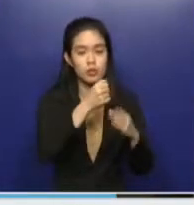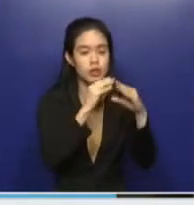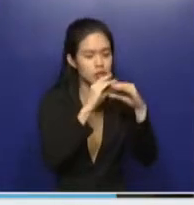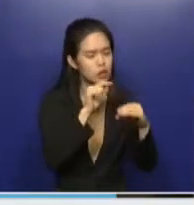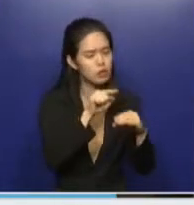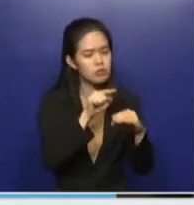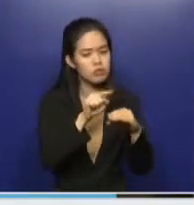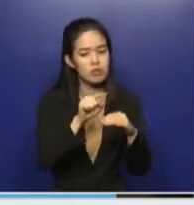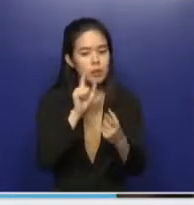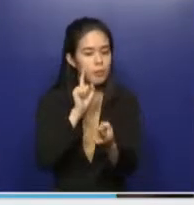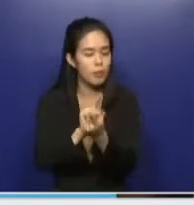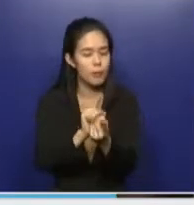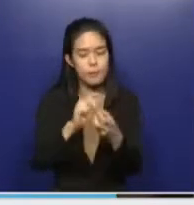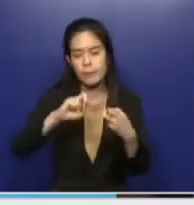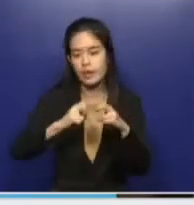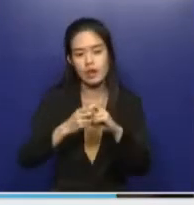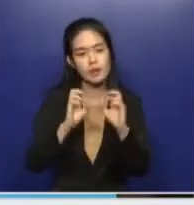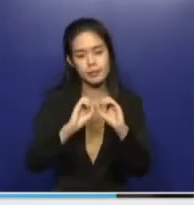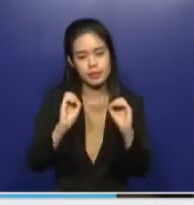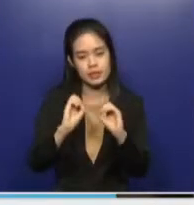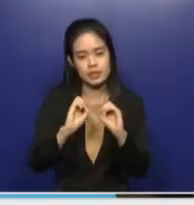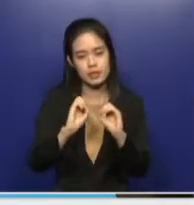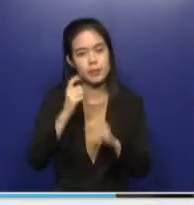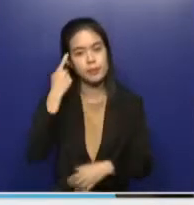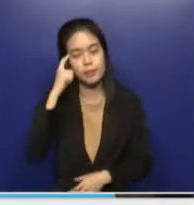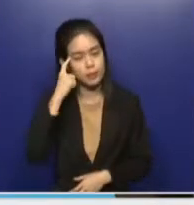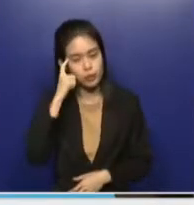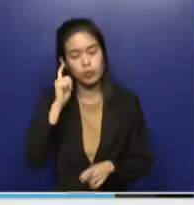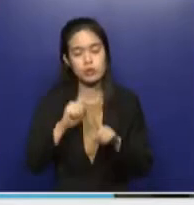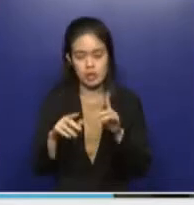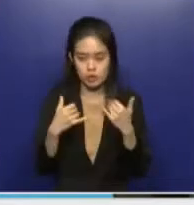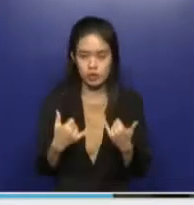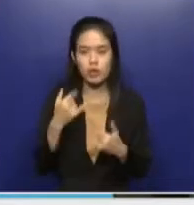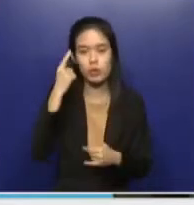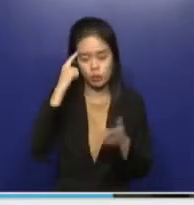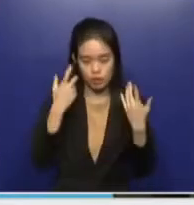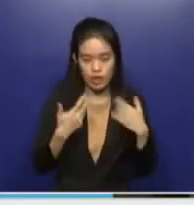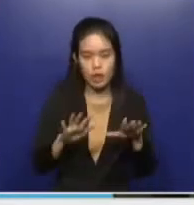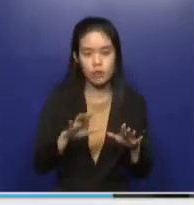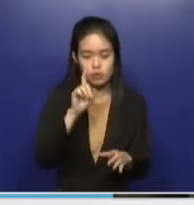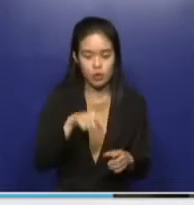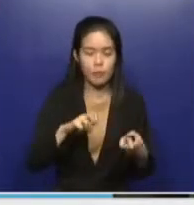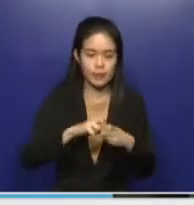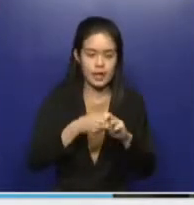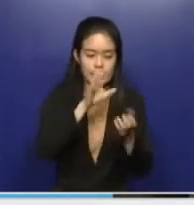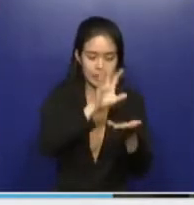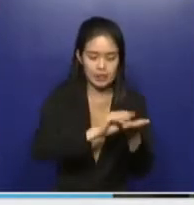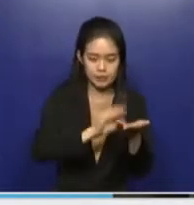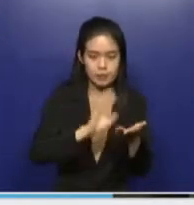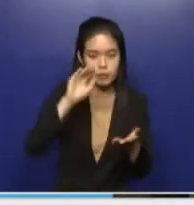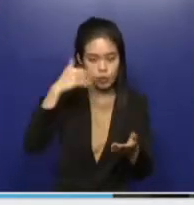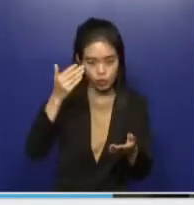ไม่เคยมองเลยเราคิดไม่ถึงอันนั้นก็ไม่เป็นไรเราจะได้รู้ว่าการคาดการณ์ในอนาคตของเรานั้นมันเป็นปัญหาจ